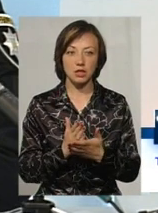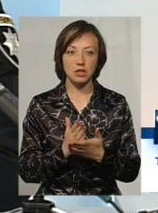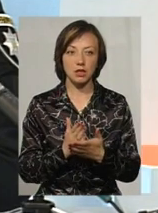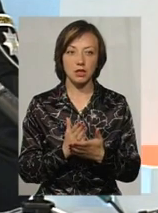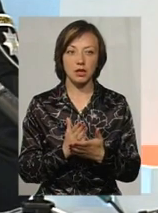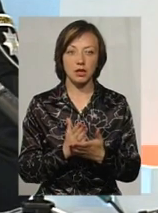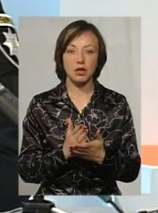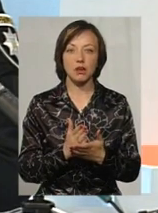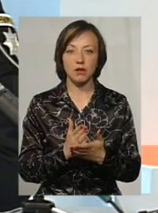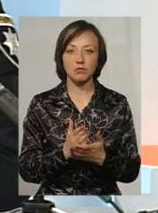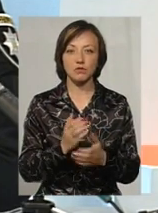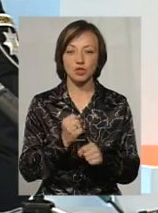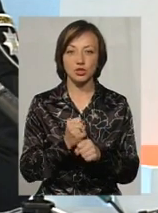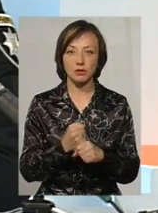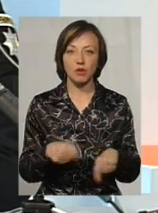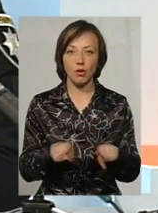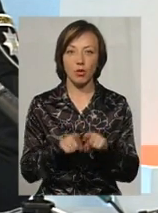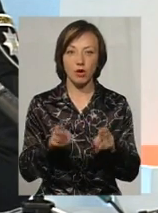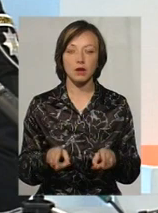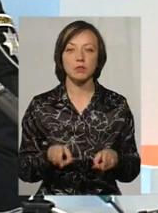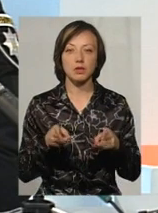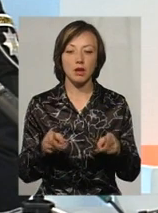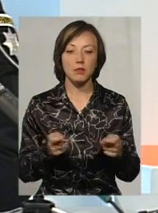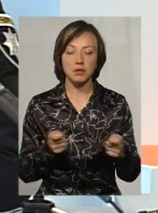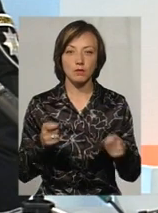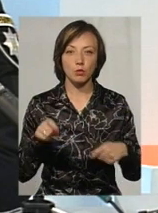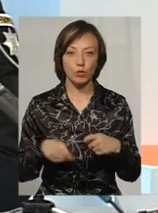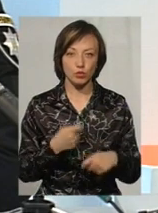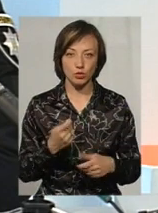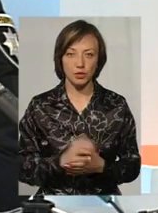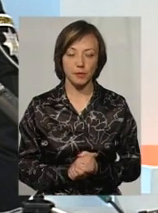або об'єктом вчинення такого кримінального або адміністративного правопорушення.